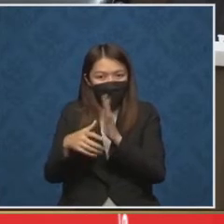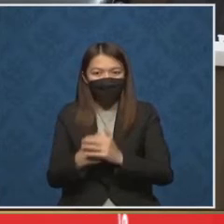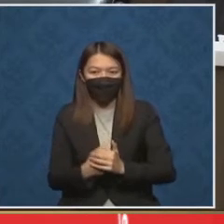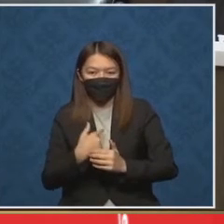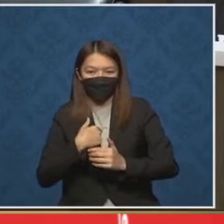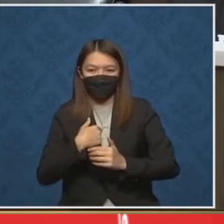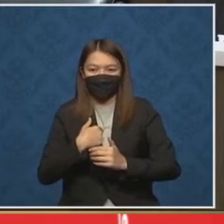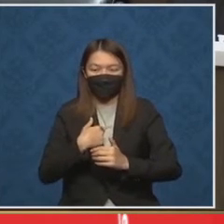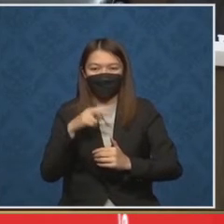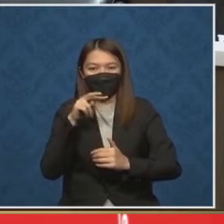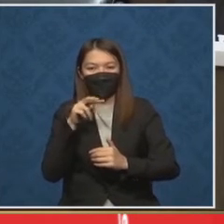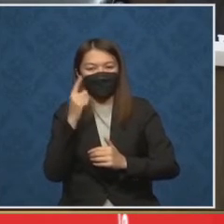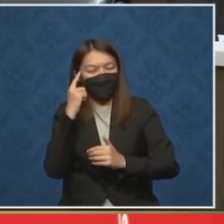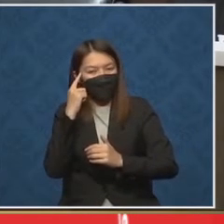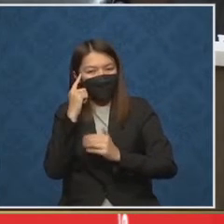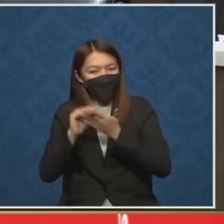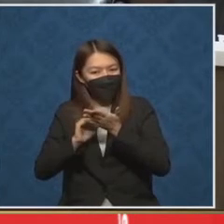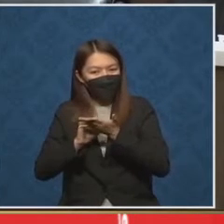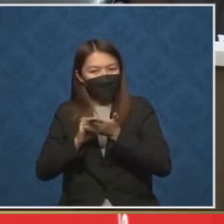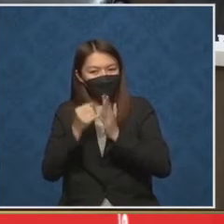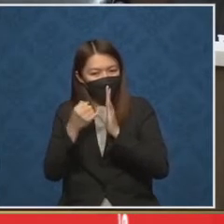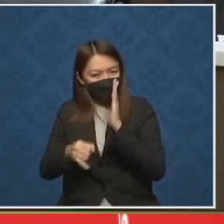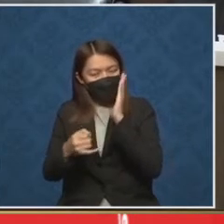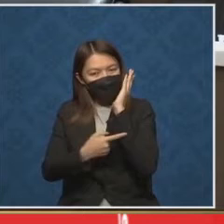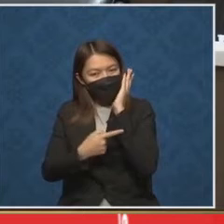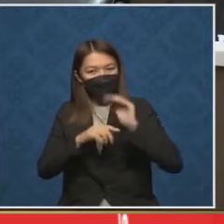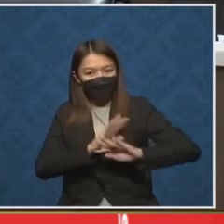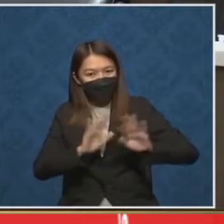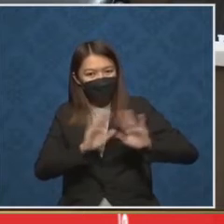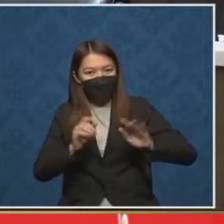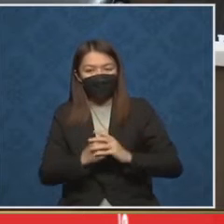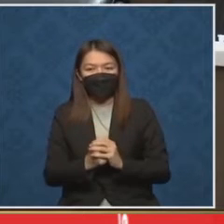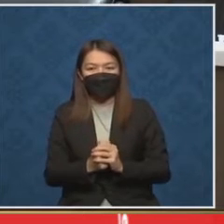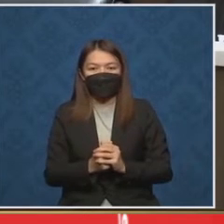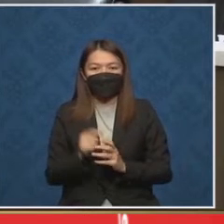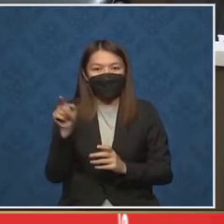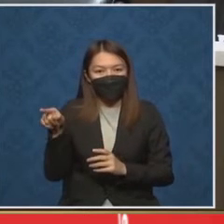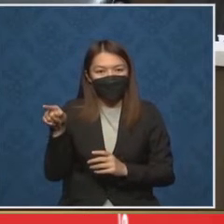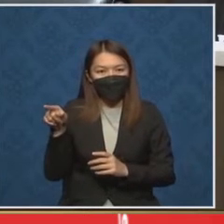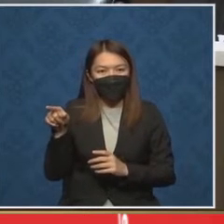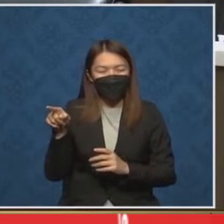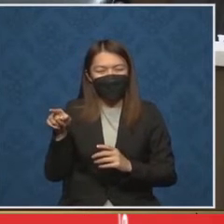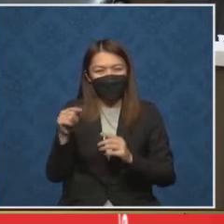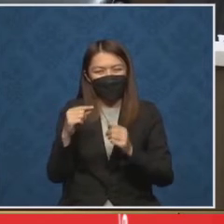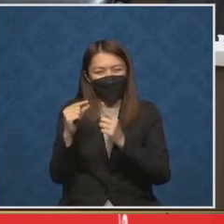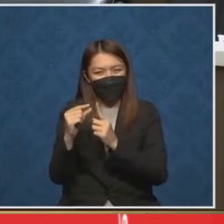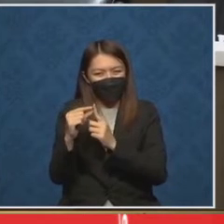ทำไมของอาจารย์ปิยบุตรเนี่ยยกเลิก10กว่าคำสั่งแต่คำสั่งจำนวนมากมันออกม